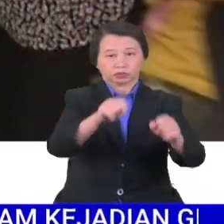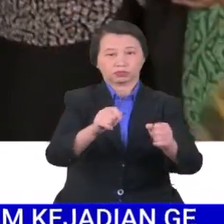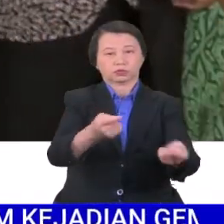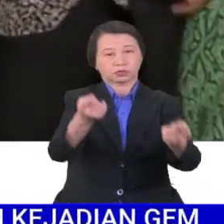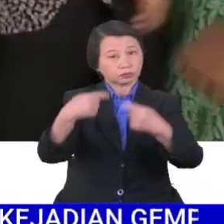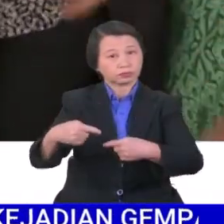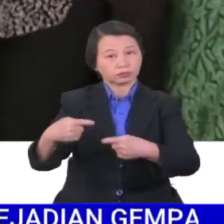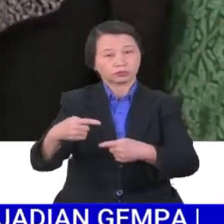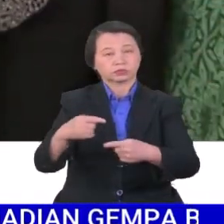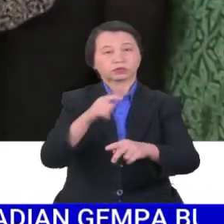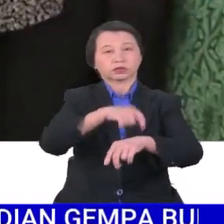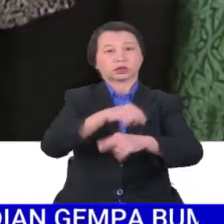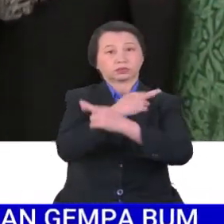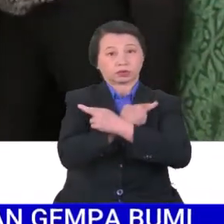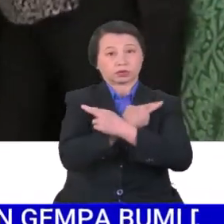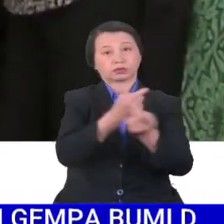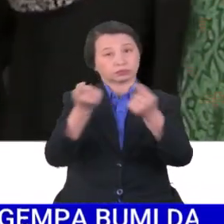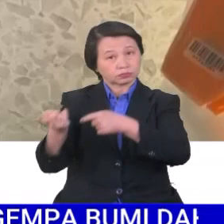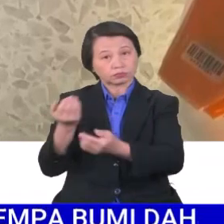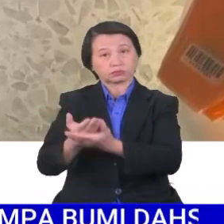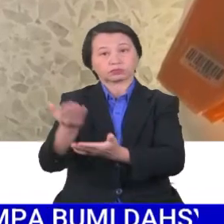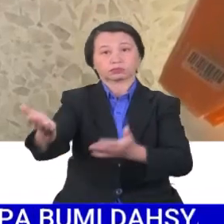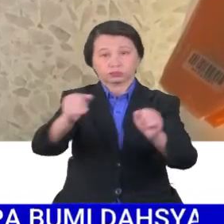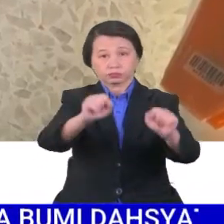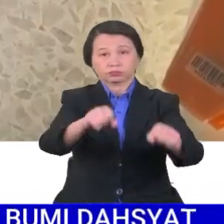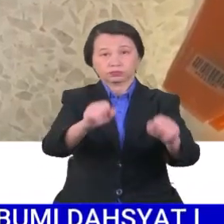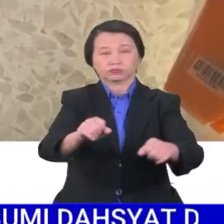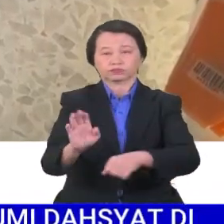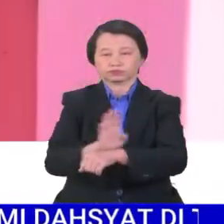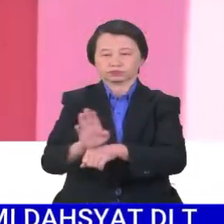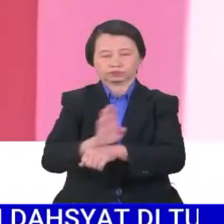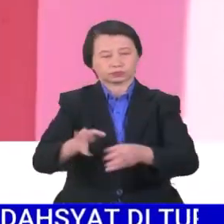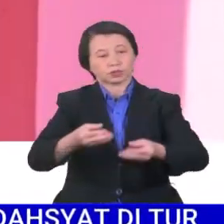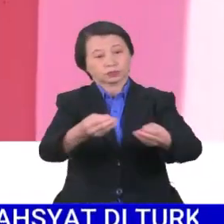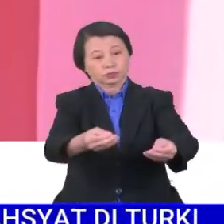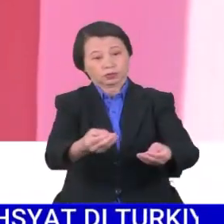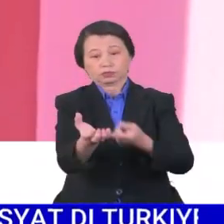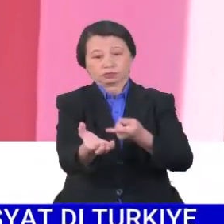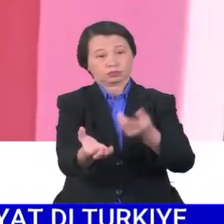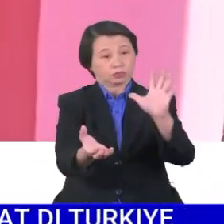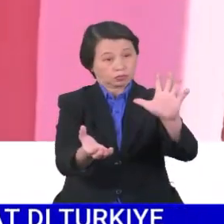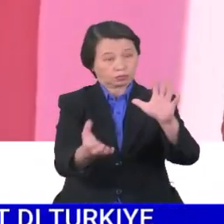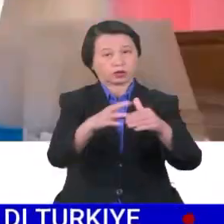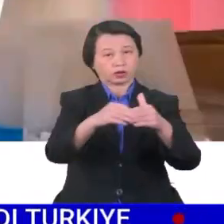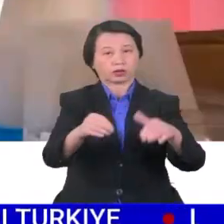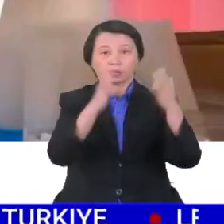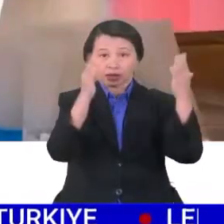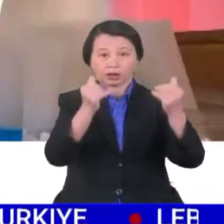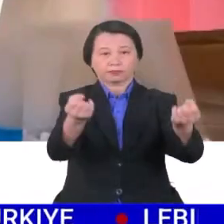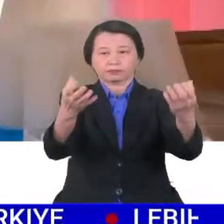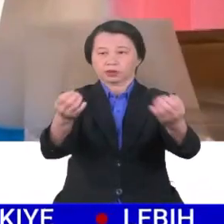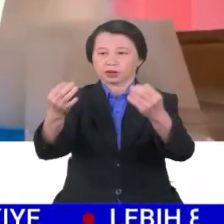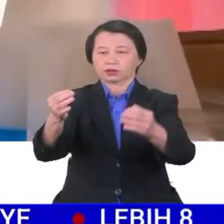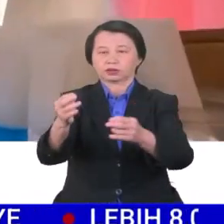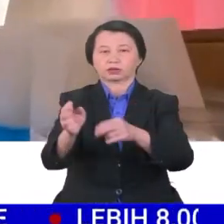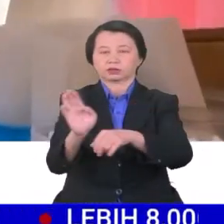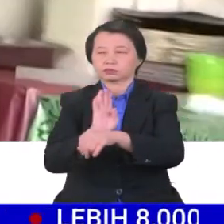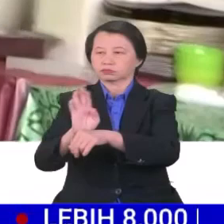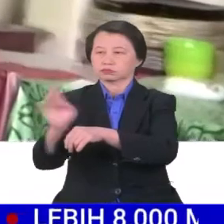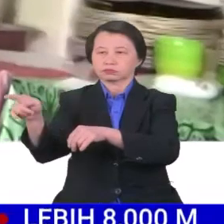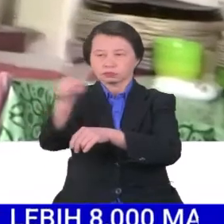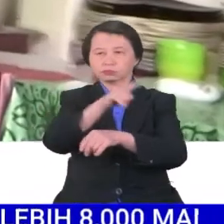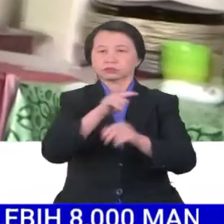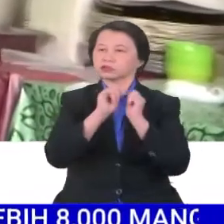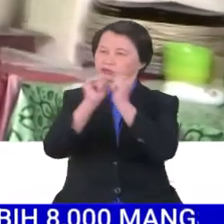bila masa rehat dia orang boleh beli kan. Peniaga yang menawarkan menu Rahmah pula berharap lebih ramai pengusaha